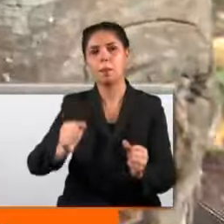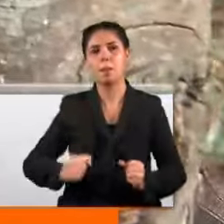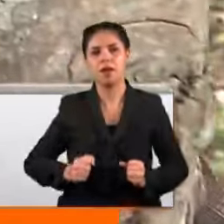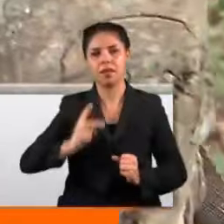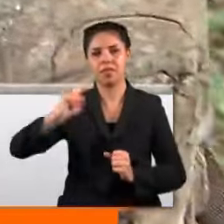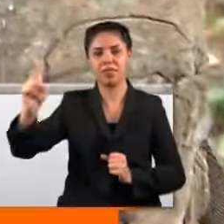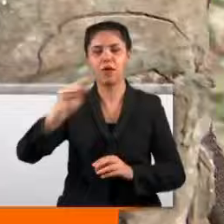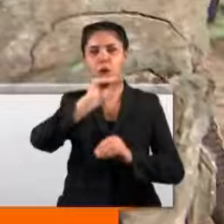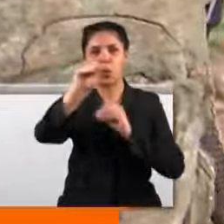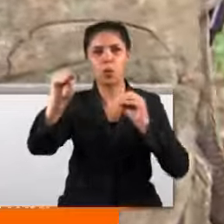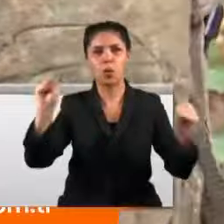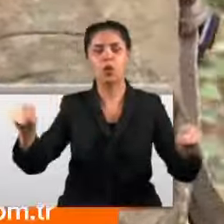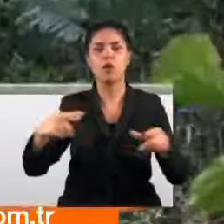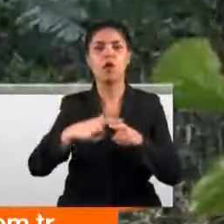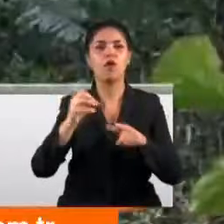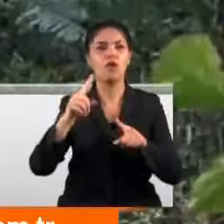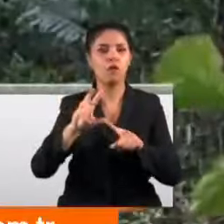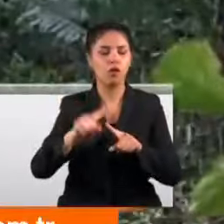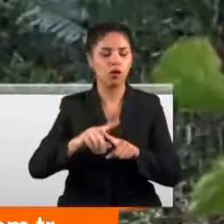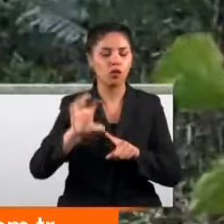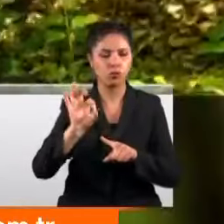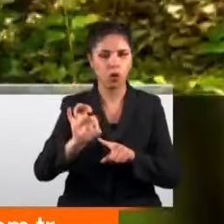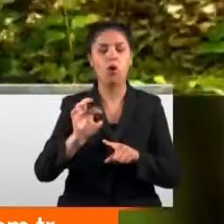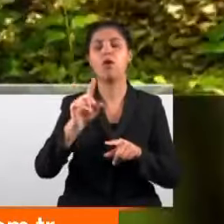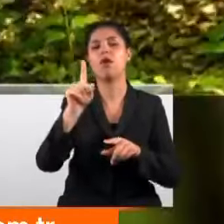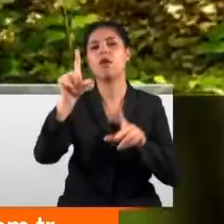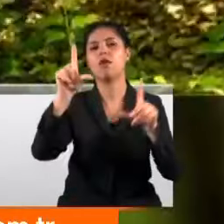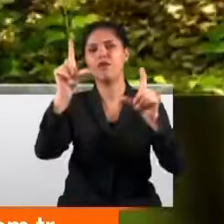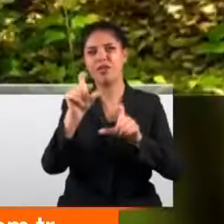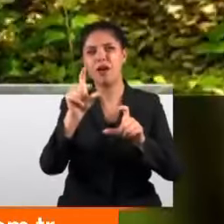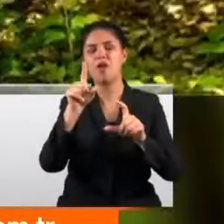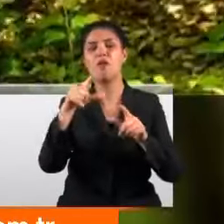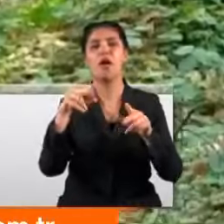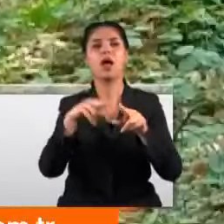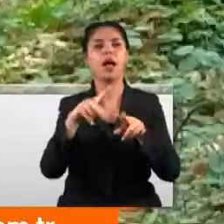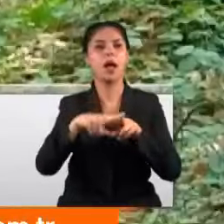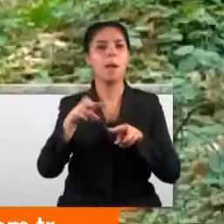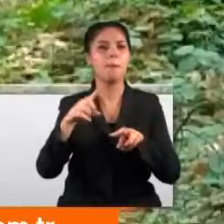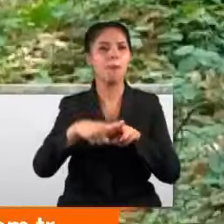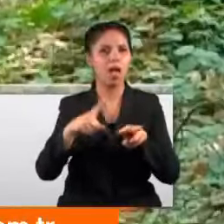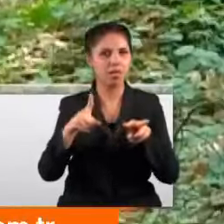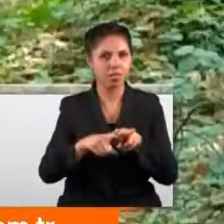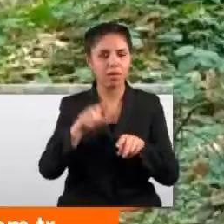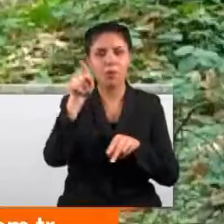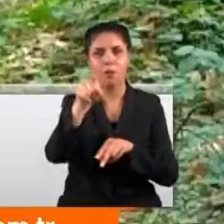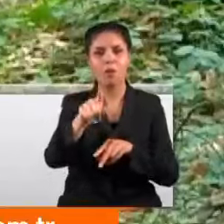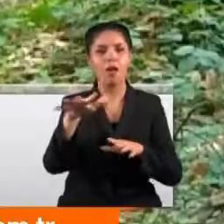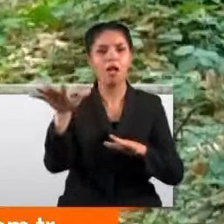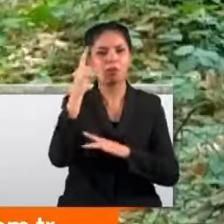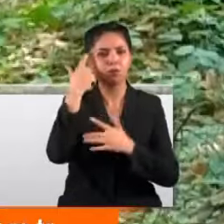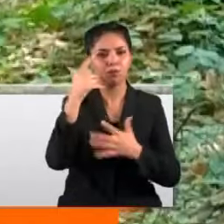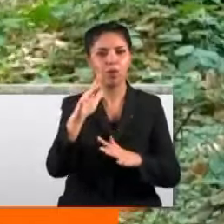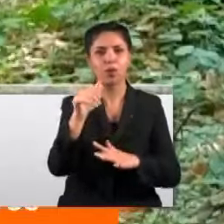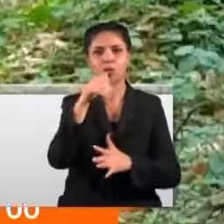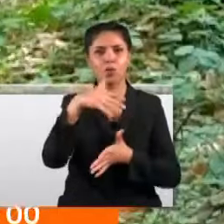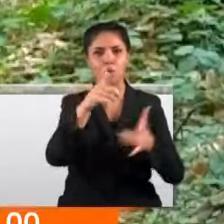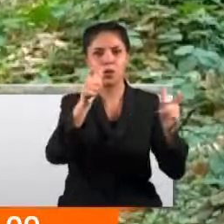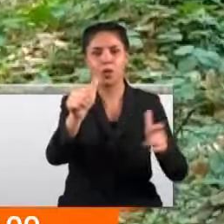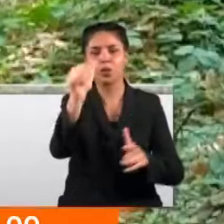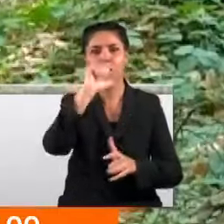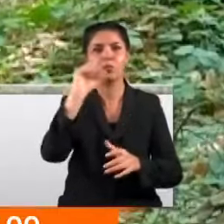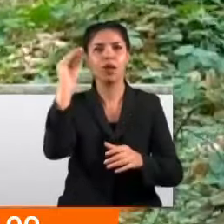tarafından yerleştirilen fotokapan görüntüleri hem şaşkınlık hem hayranlık yarattı. İşte onlardan birkaçı. Dereye su içmeye